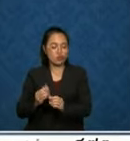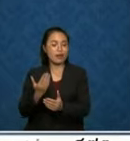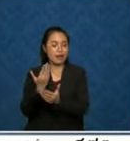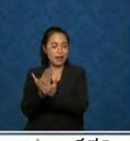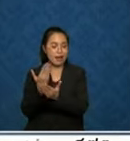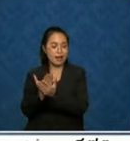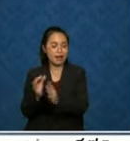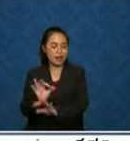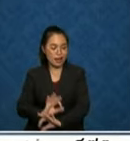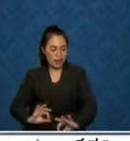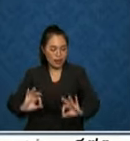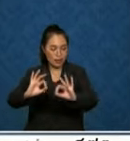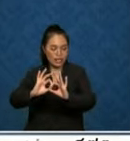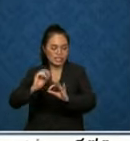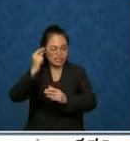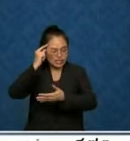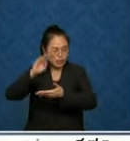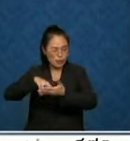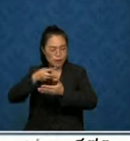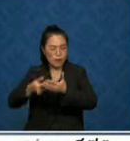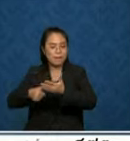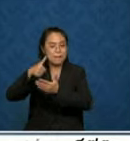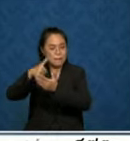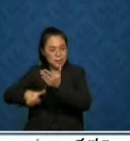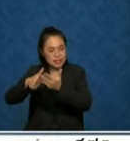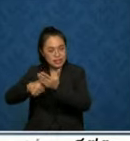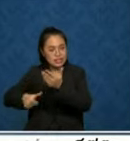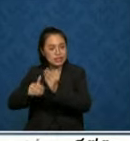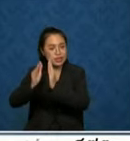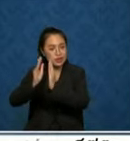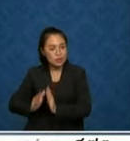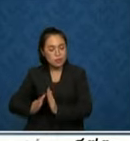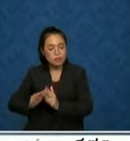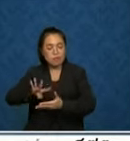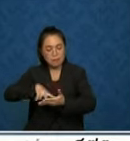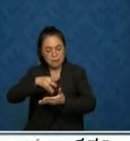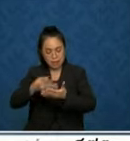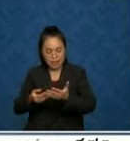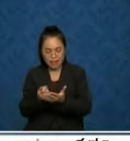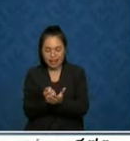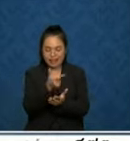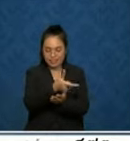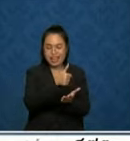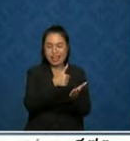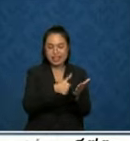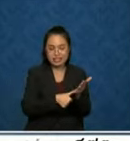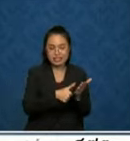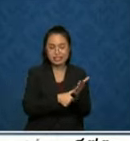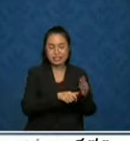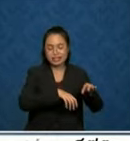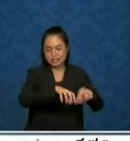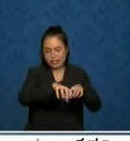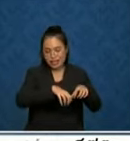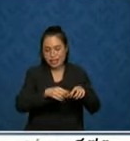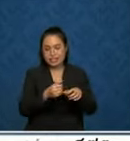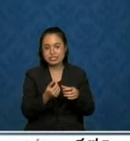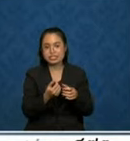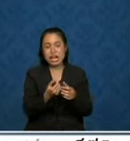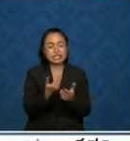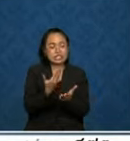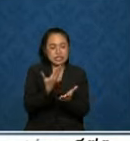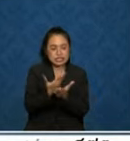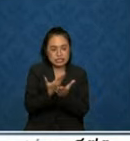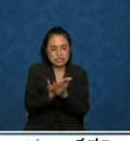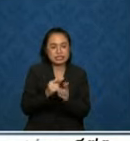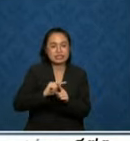พูดถึงการวางแผนภาษีส่วนบุคคลการวางแผนปลดหนี้รู้จักการบริหารทางการเงินในยุคดิจิตอลต่าง